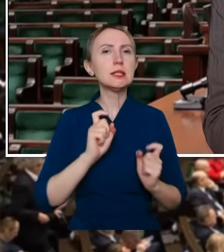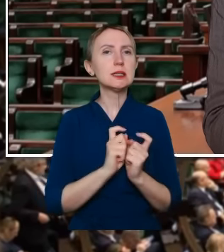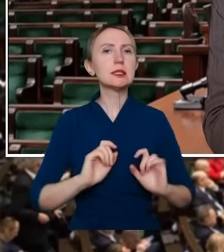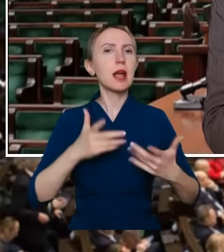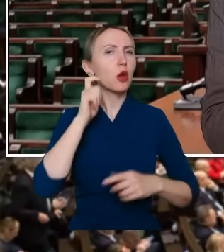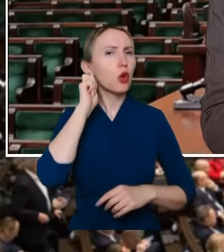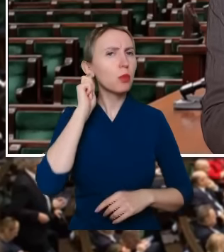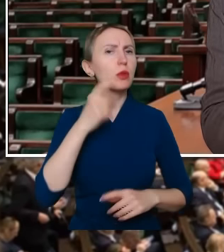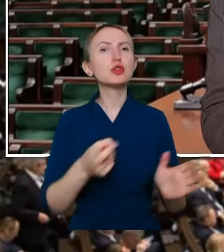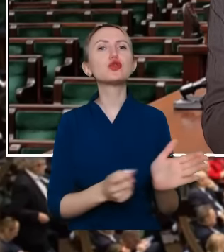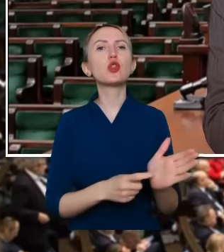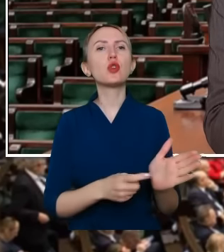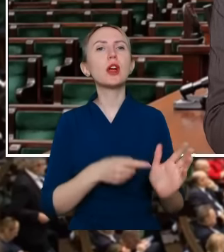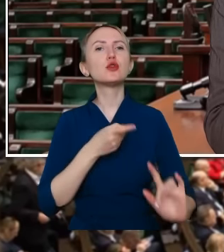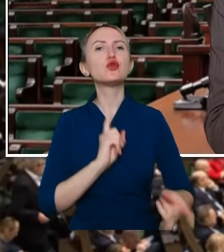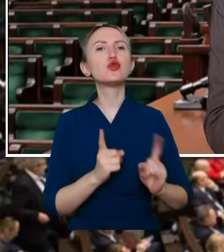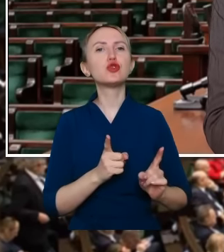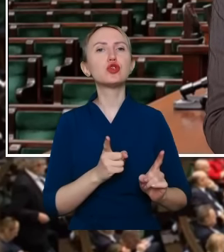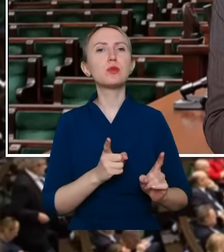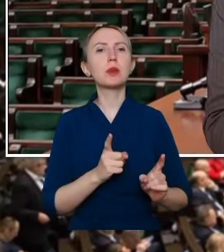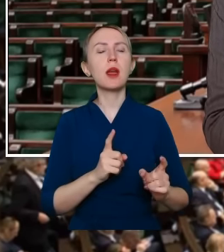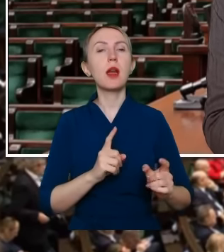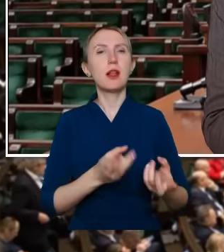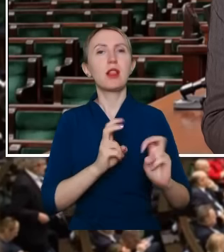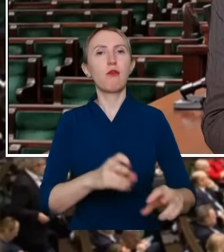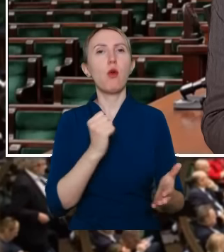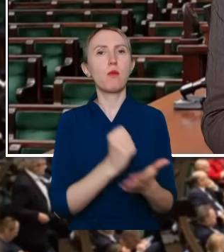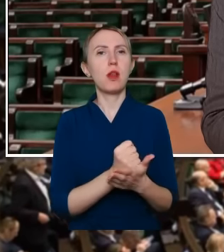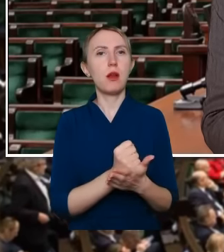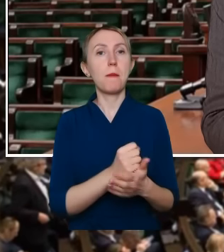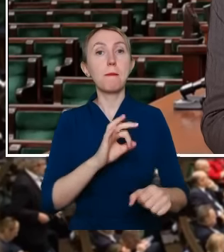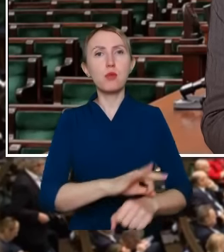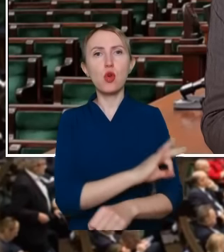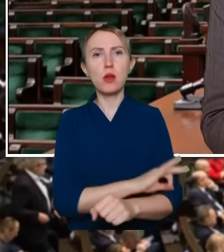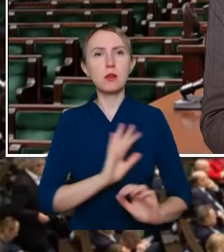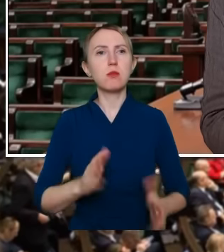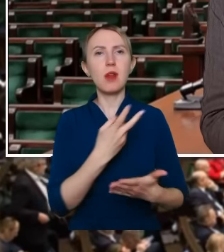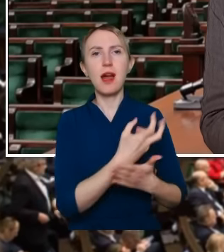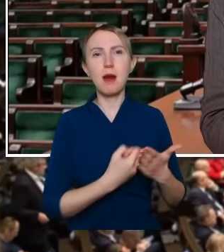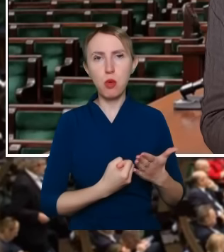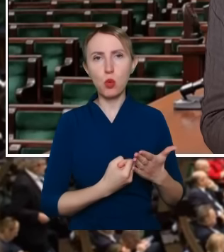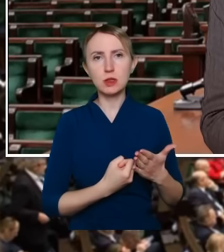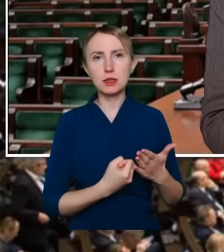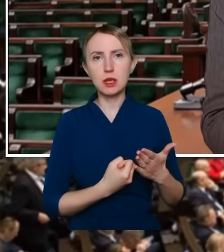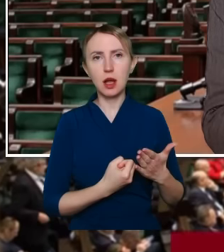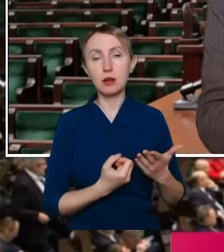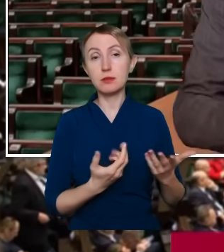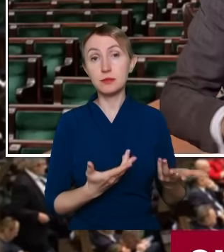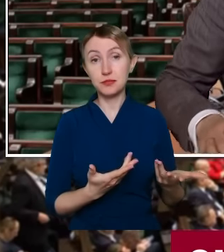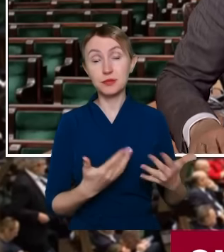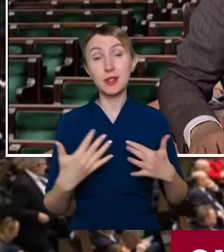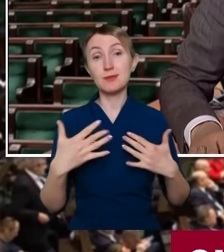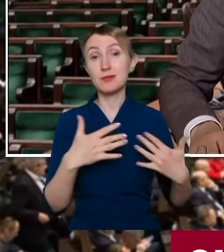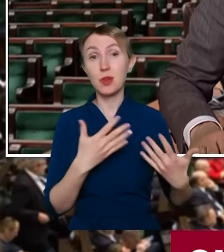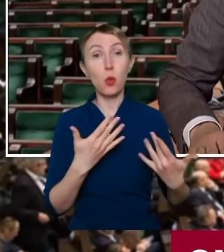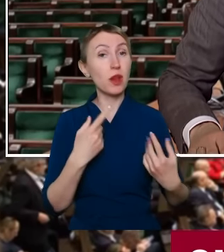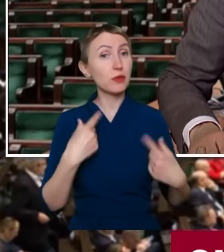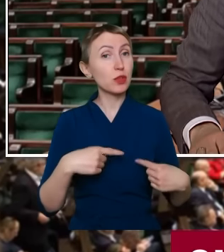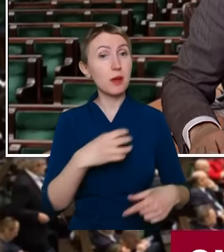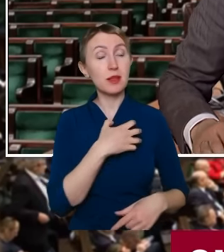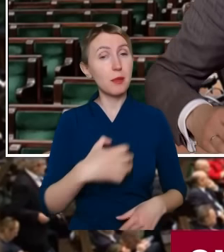które żądają szybkiej ścieżki legislacyjnej dla projektów Pro aborcyjnych No to starcie też nie było łatwe dla